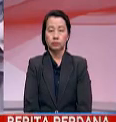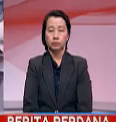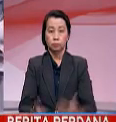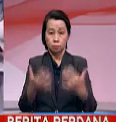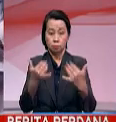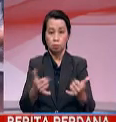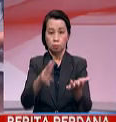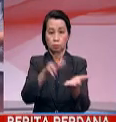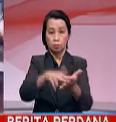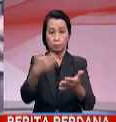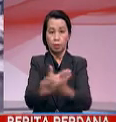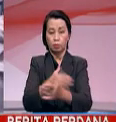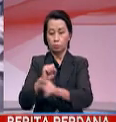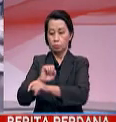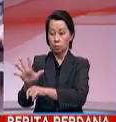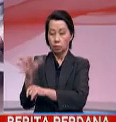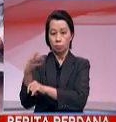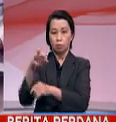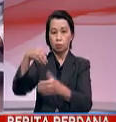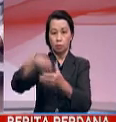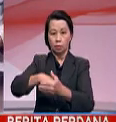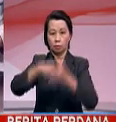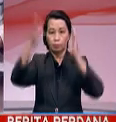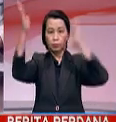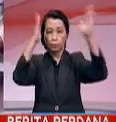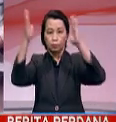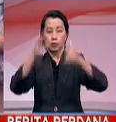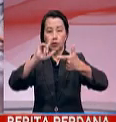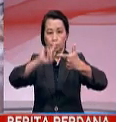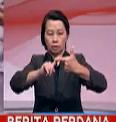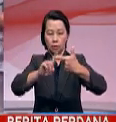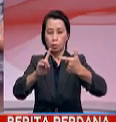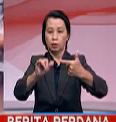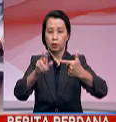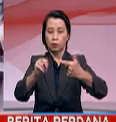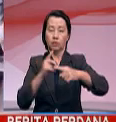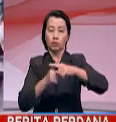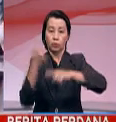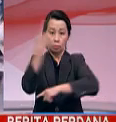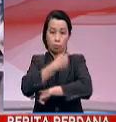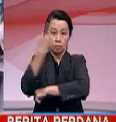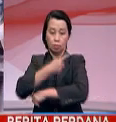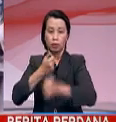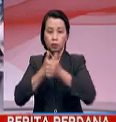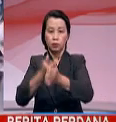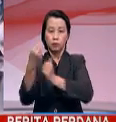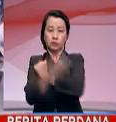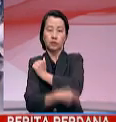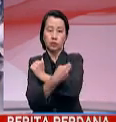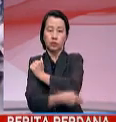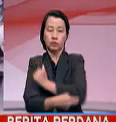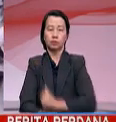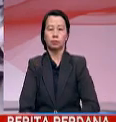Berikut status terkini COVID-19 dalam negara. Diikuti data kes positif harian mengikut negeri.